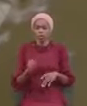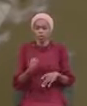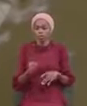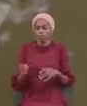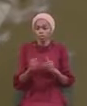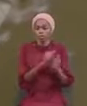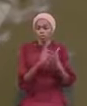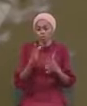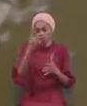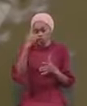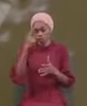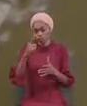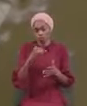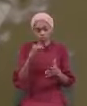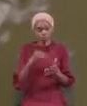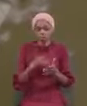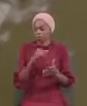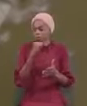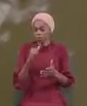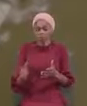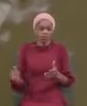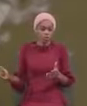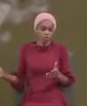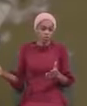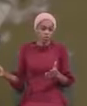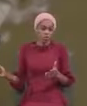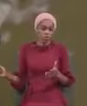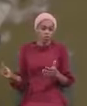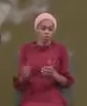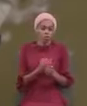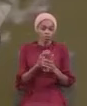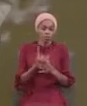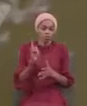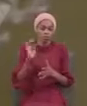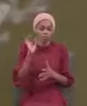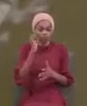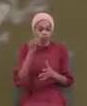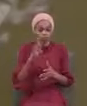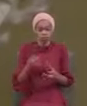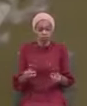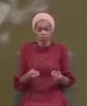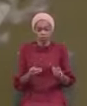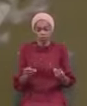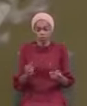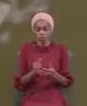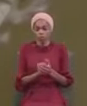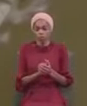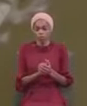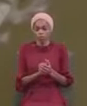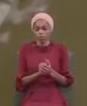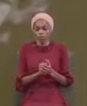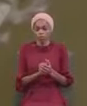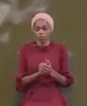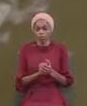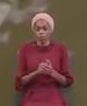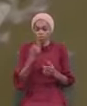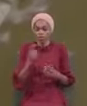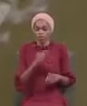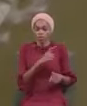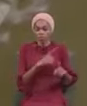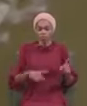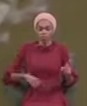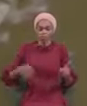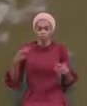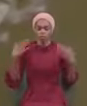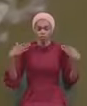terre et la vie ne sera pas stérile dans vos campagnes dit l'Éternel des armées et toutes les nations